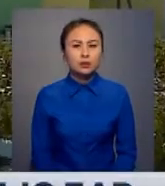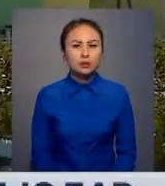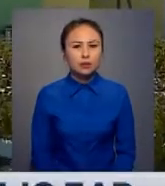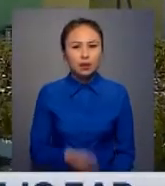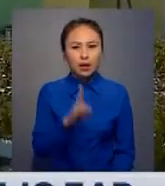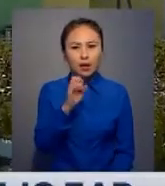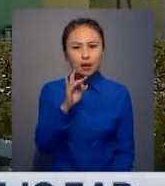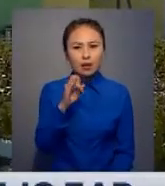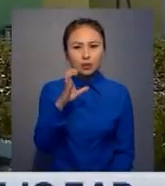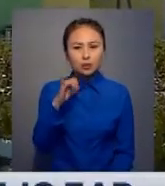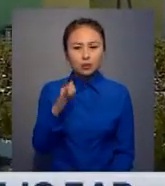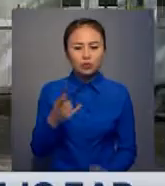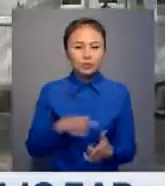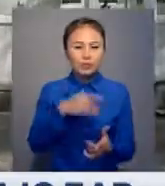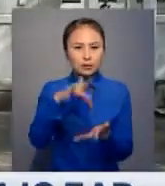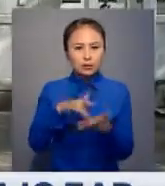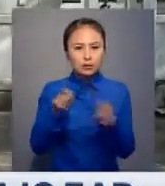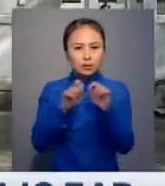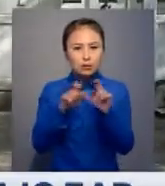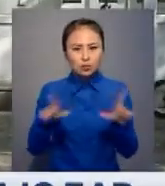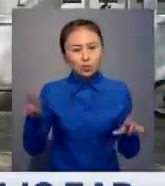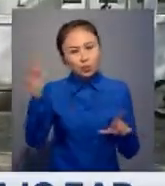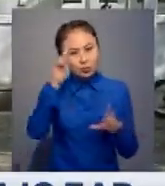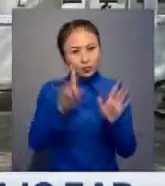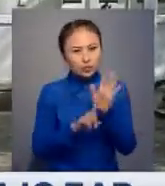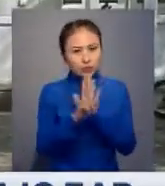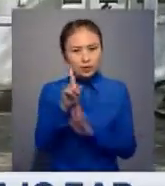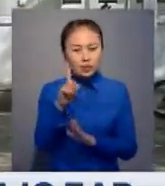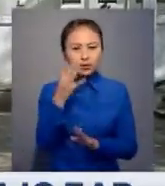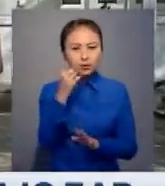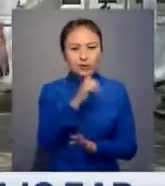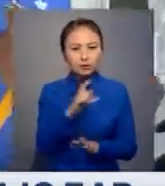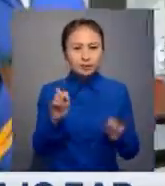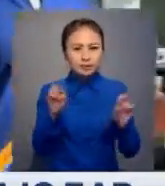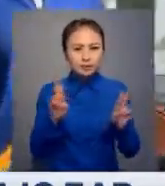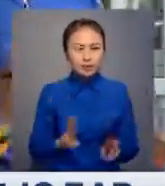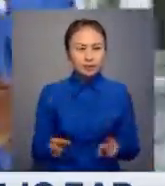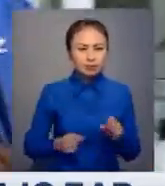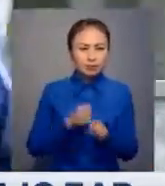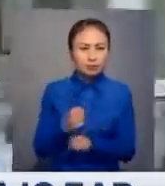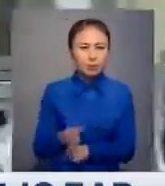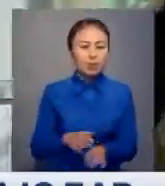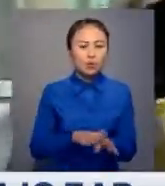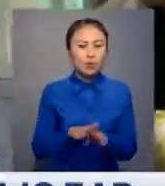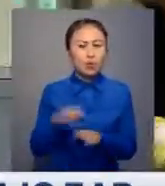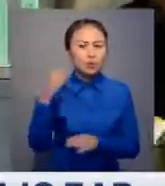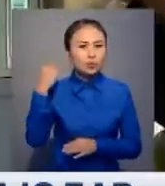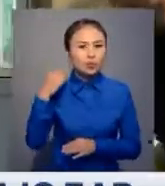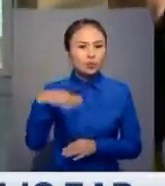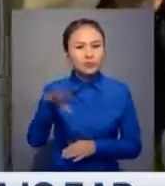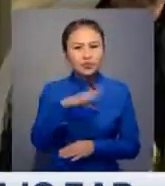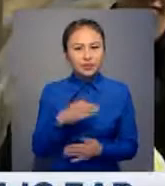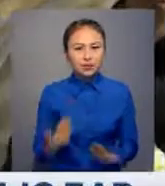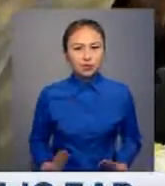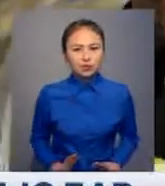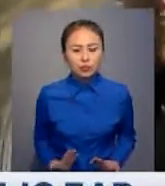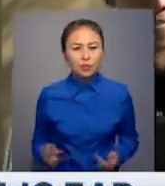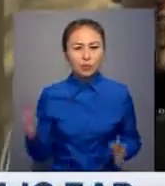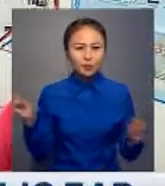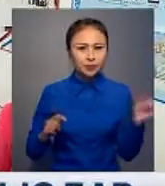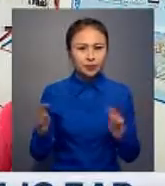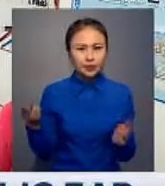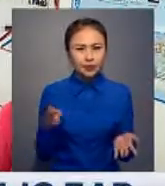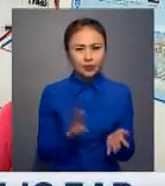Қарасу ауданы орталығындағы орта мектеп жаңа оқу жылында 4 маманмен толықты. Олардың барлығы Түркістан облысының тумалары. Көшіп